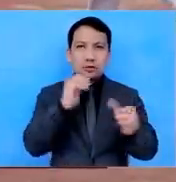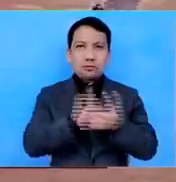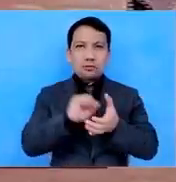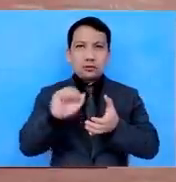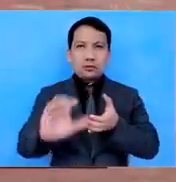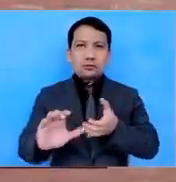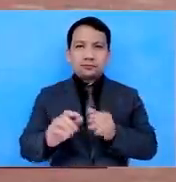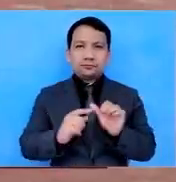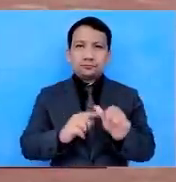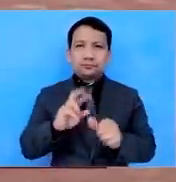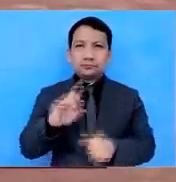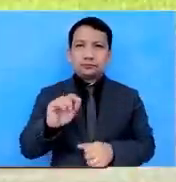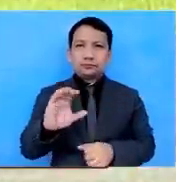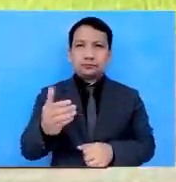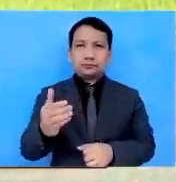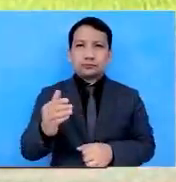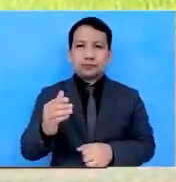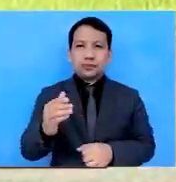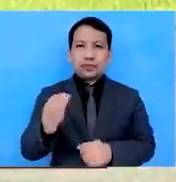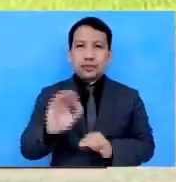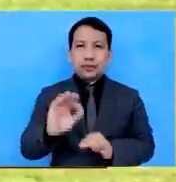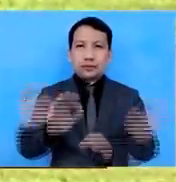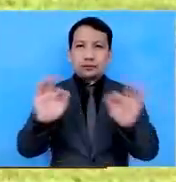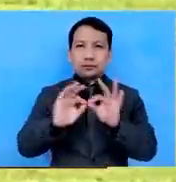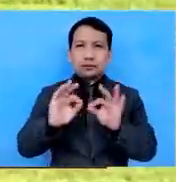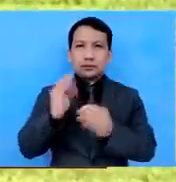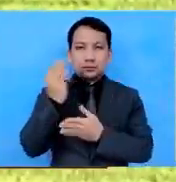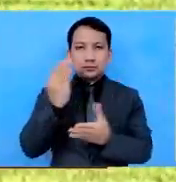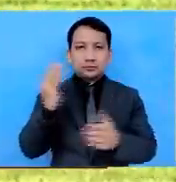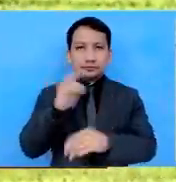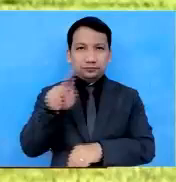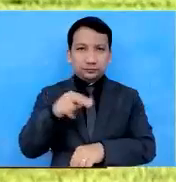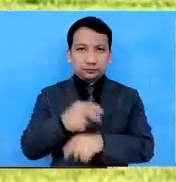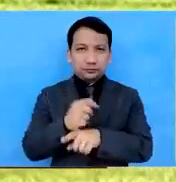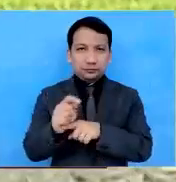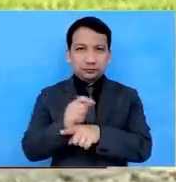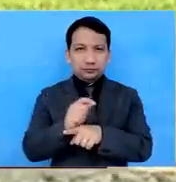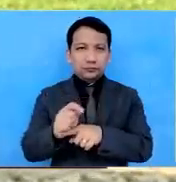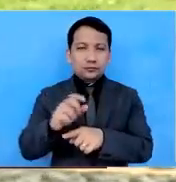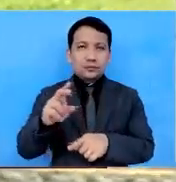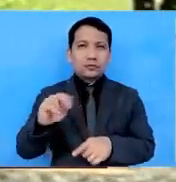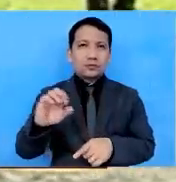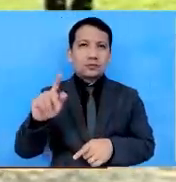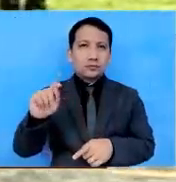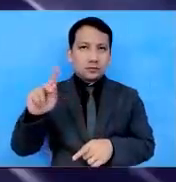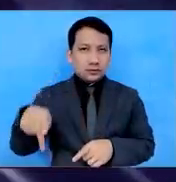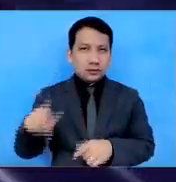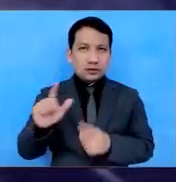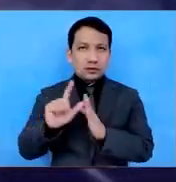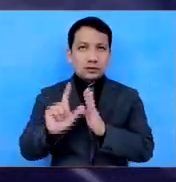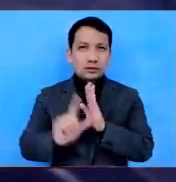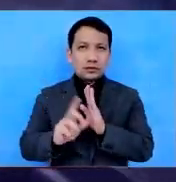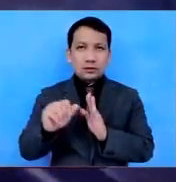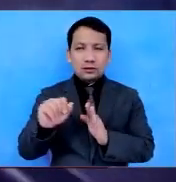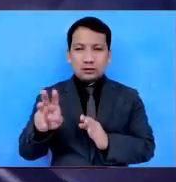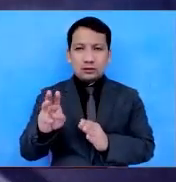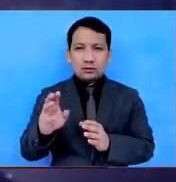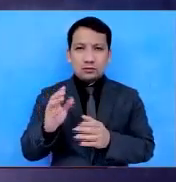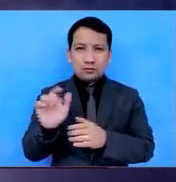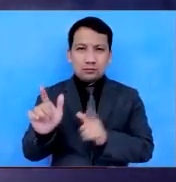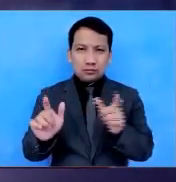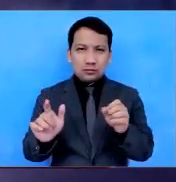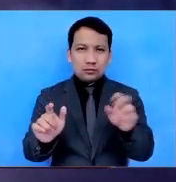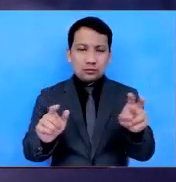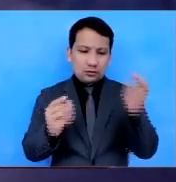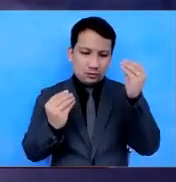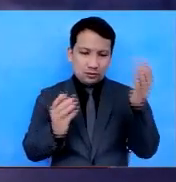mandatory ROTC, kasunod ng pagkasabatas ng National Service Training Program o NSTP Law noong 2002. Sa ilalim nito,